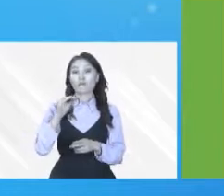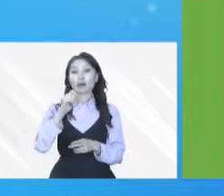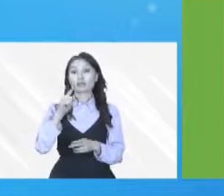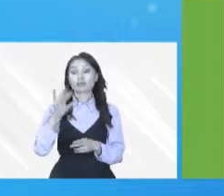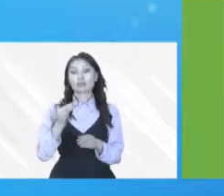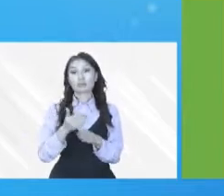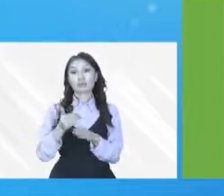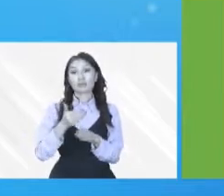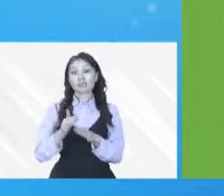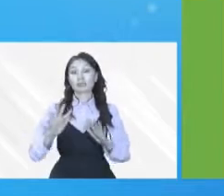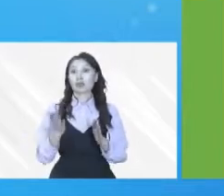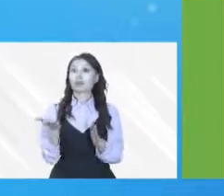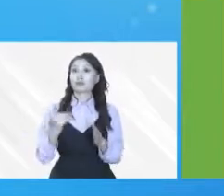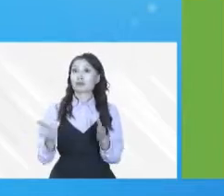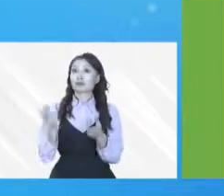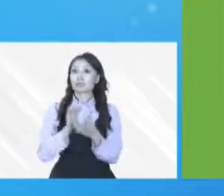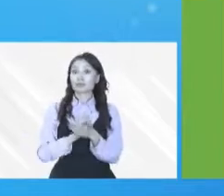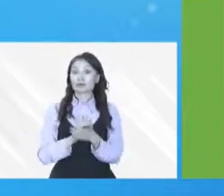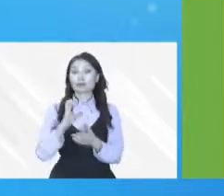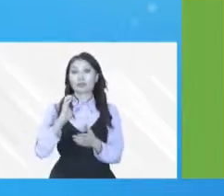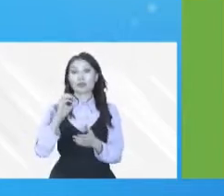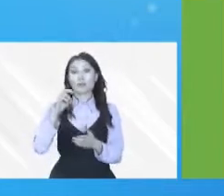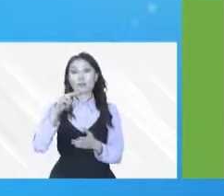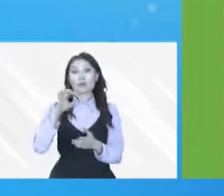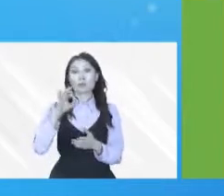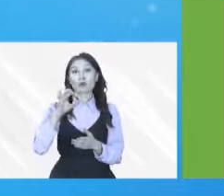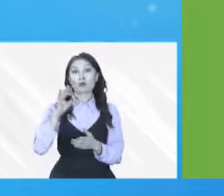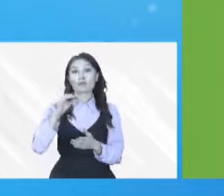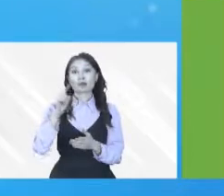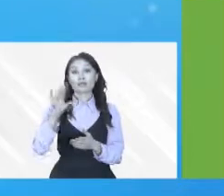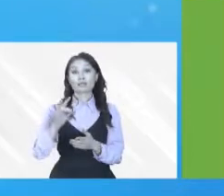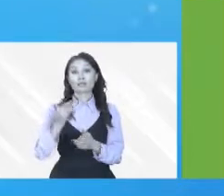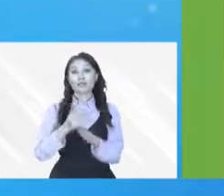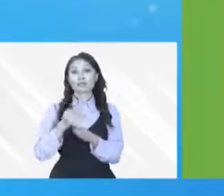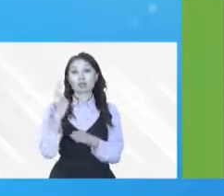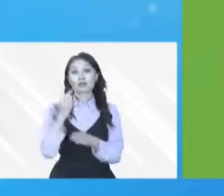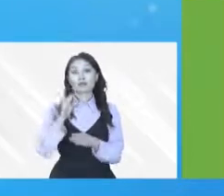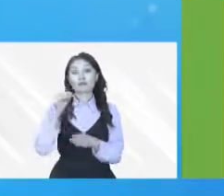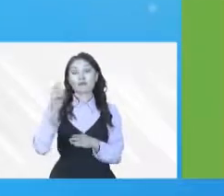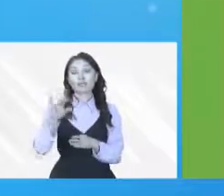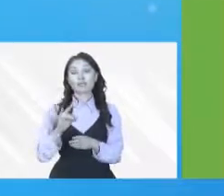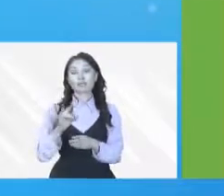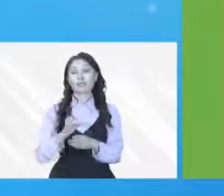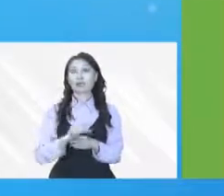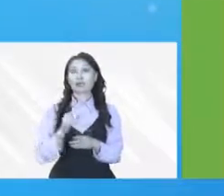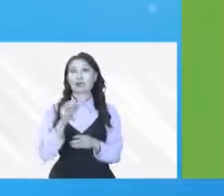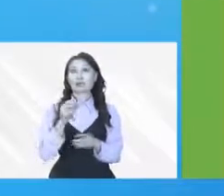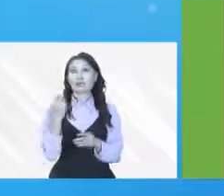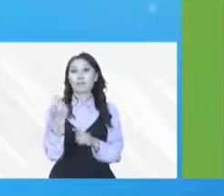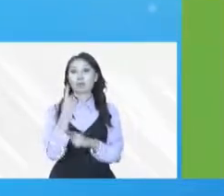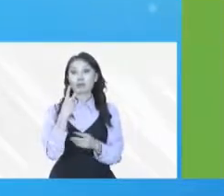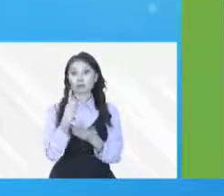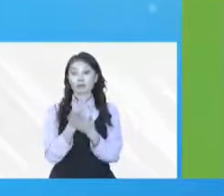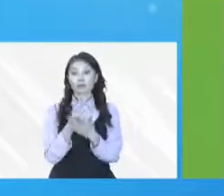постепенно. Давайте познакомимся с профазой. В ходе первой фазы митоза, называемой профазой, мы впервые